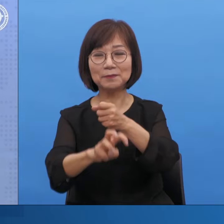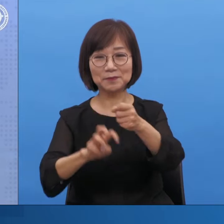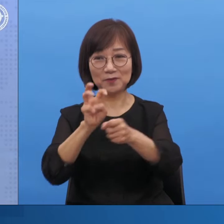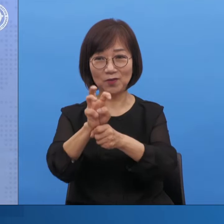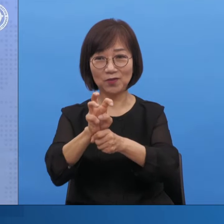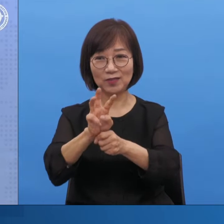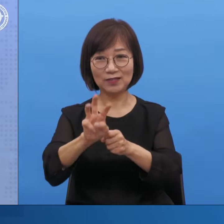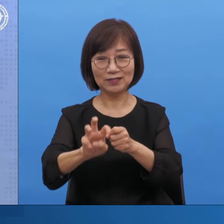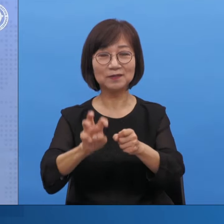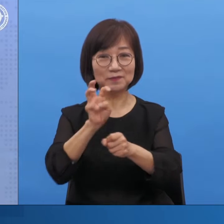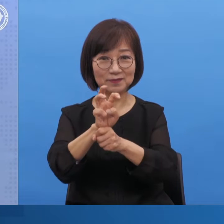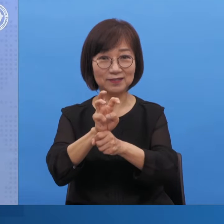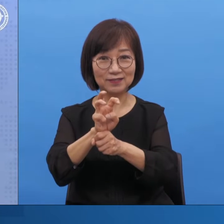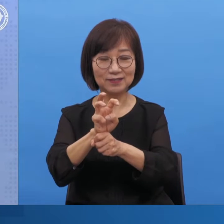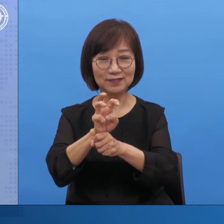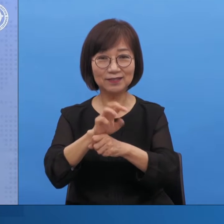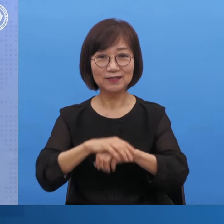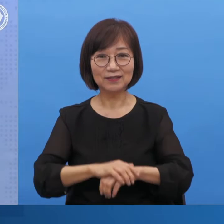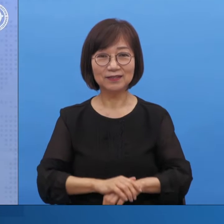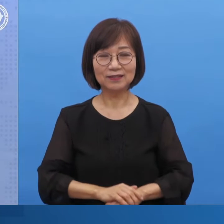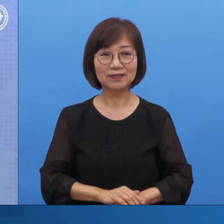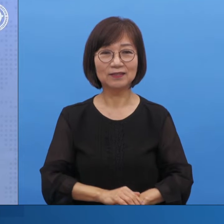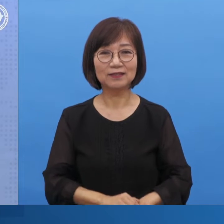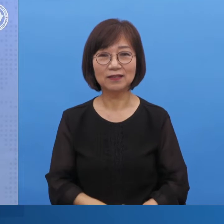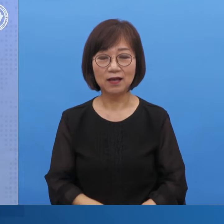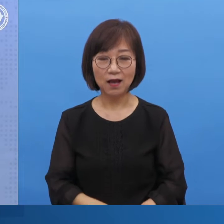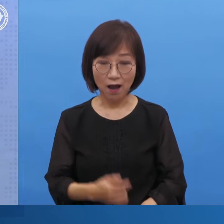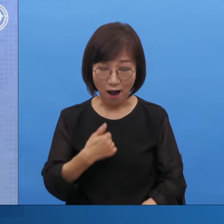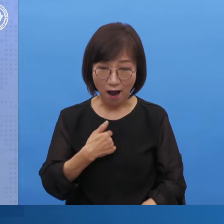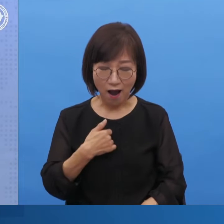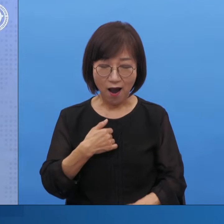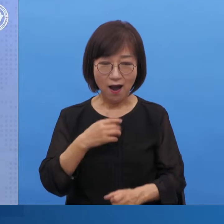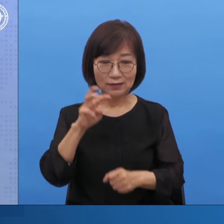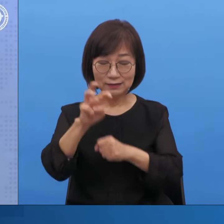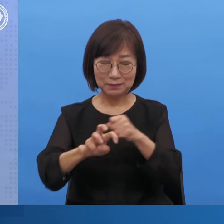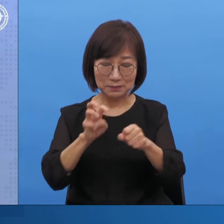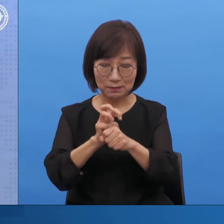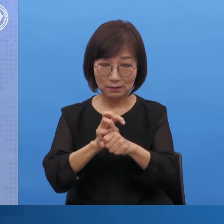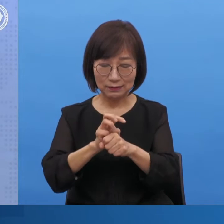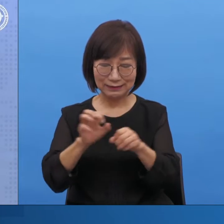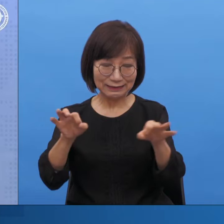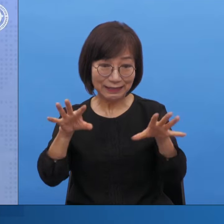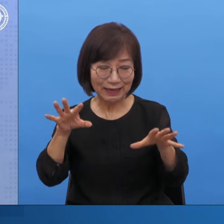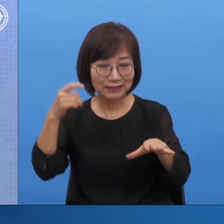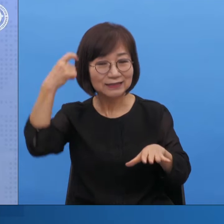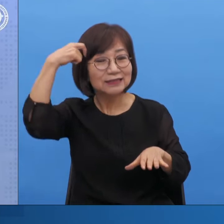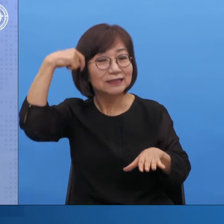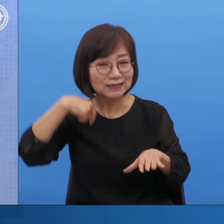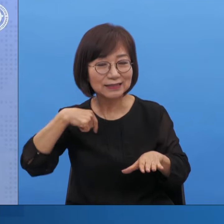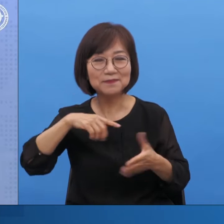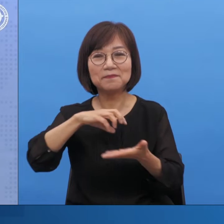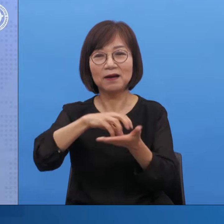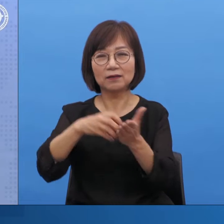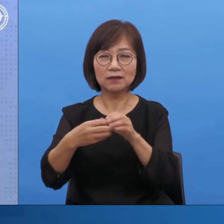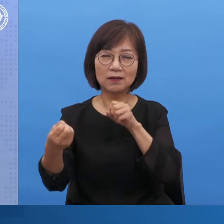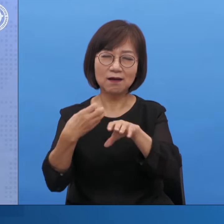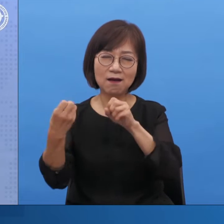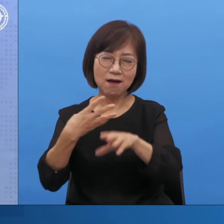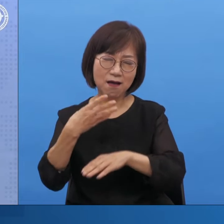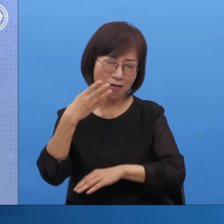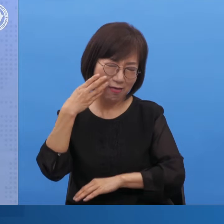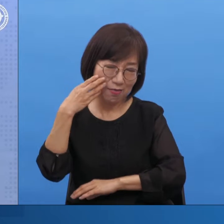하니까 이 정신없이 응답 받다니까요. It came to the point where I was receiving answers and I wasn't even aware of them.